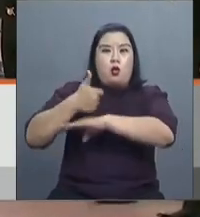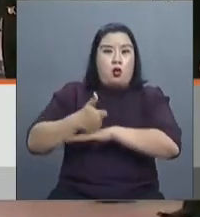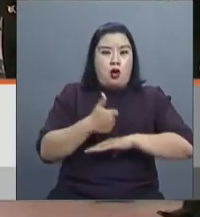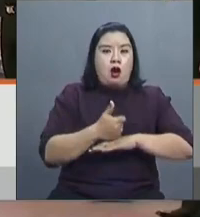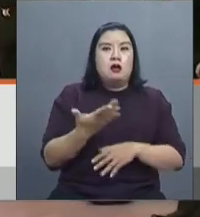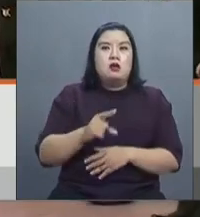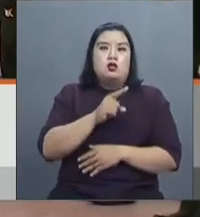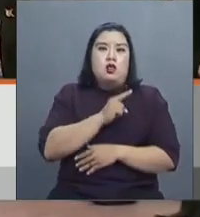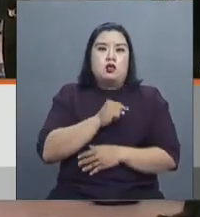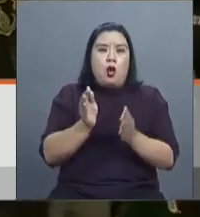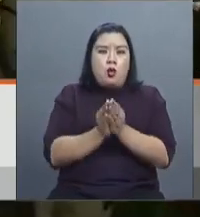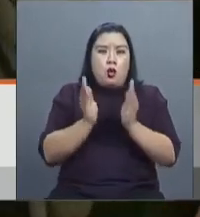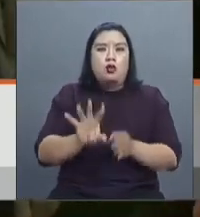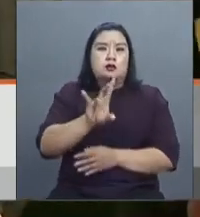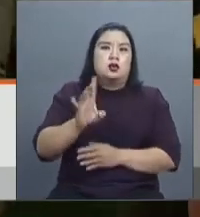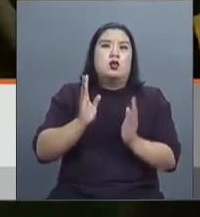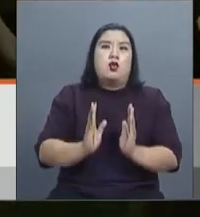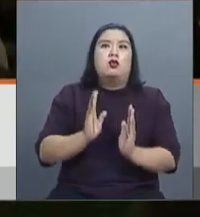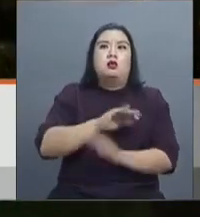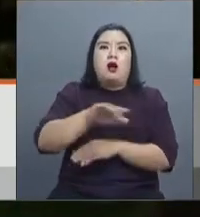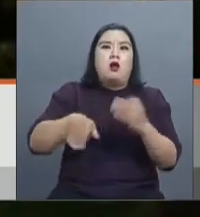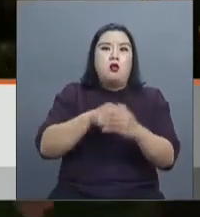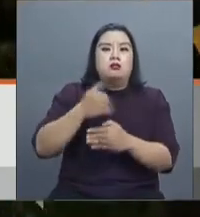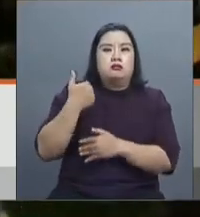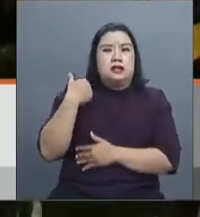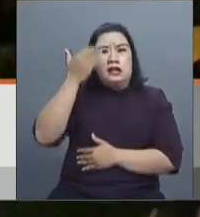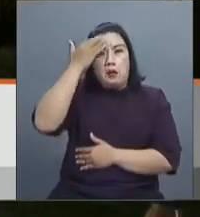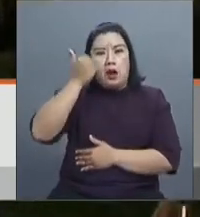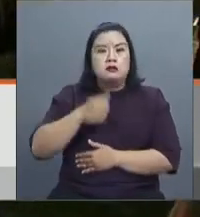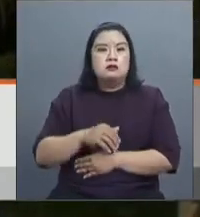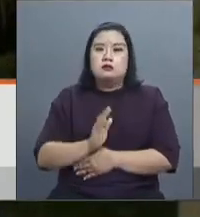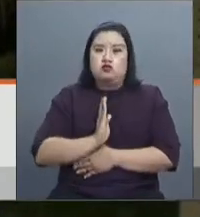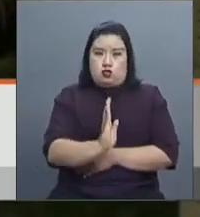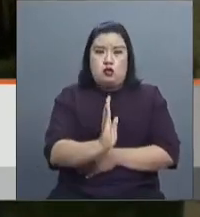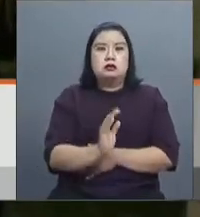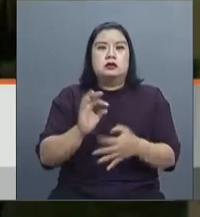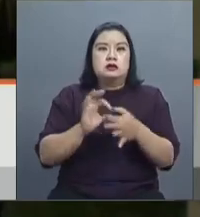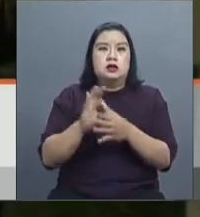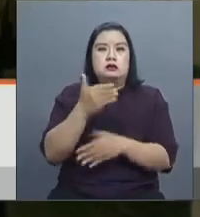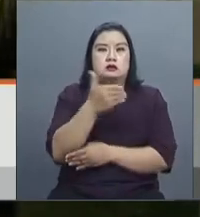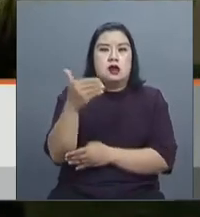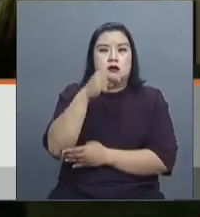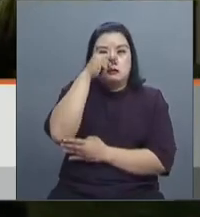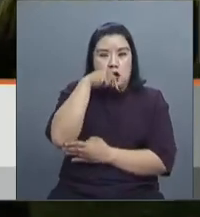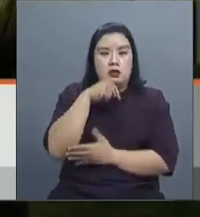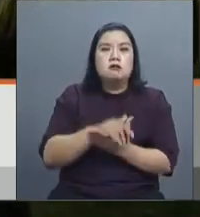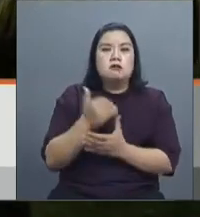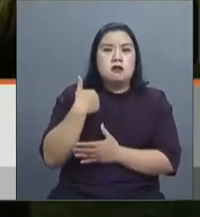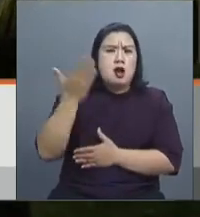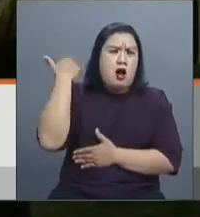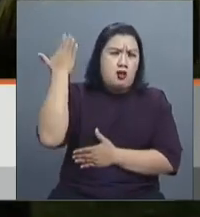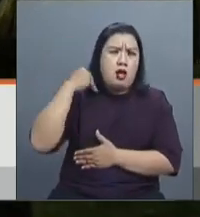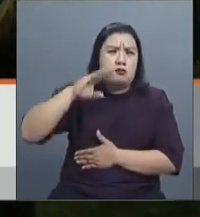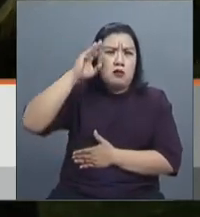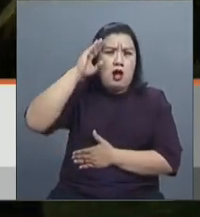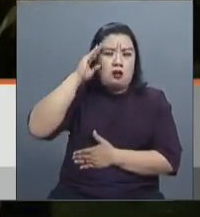ลังหลักกว่า700นายทั่วประเทศเพื่อแสดงพลังและจุดยืนของกองทัพต่อสถานการณ์บ้านเมืองหลังจากที่กองทัพถูกหยิบยกขึ้นม